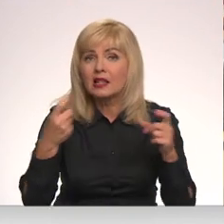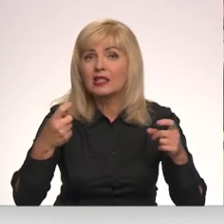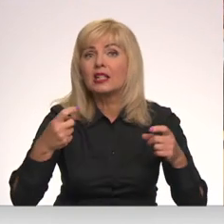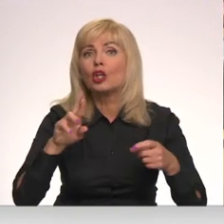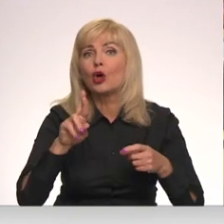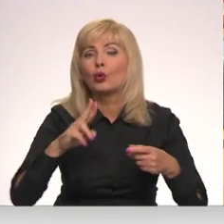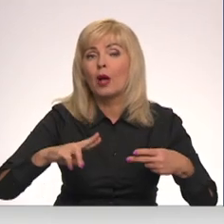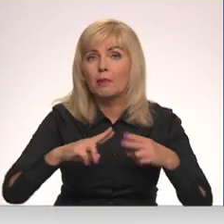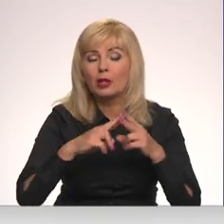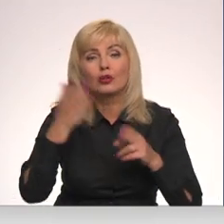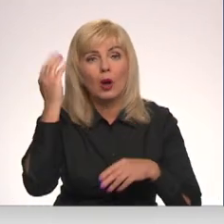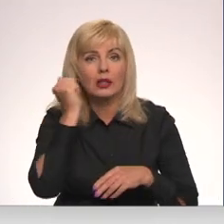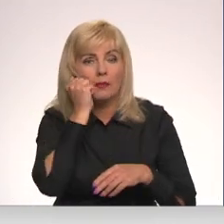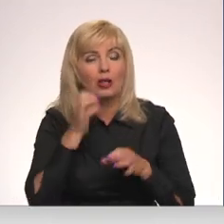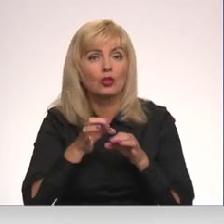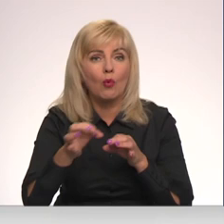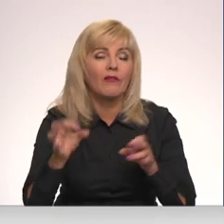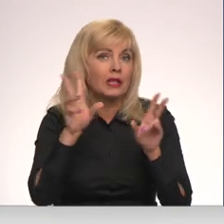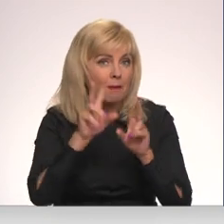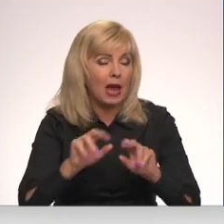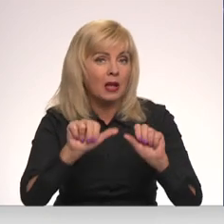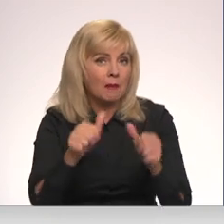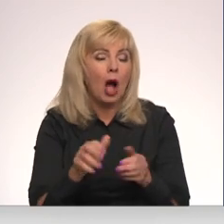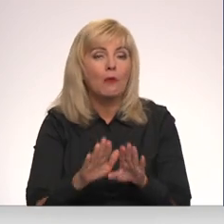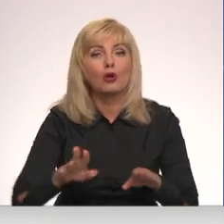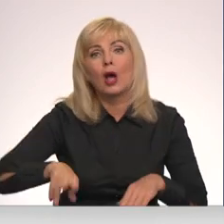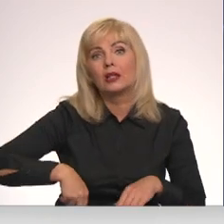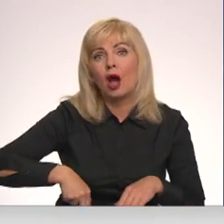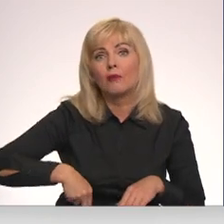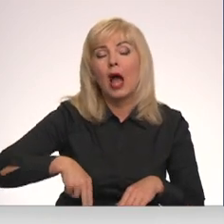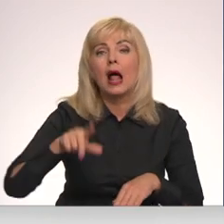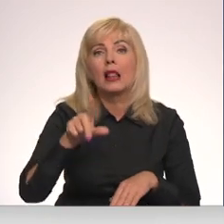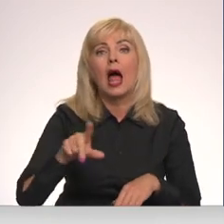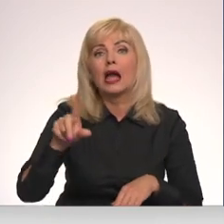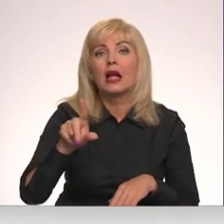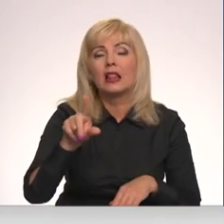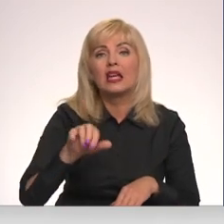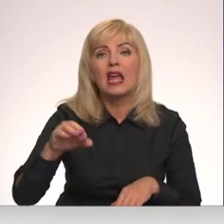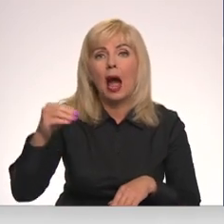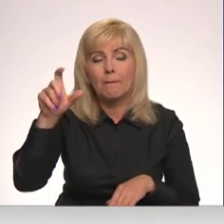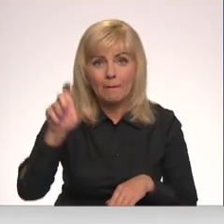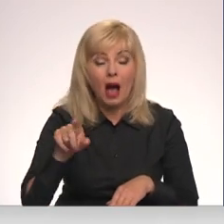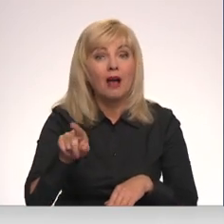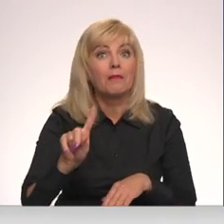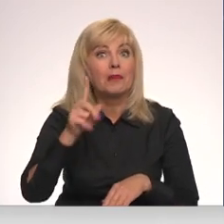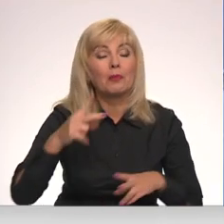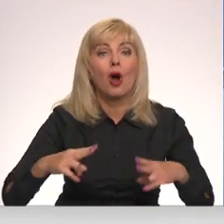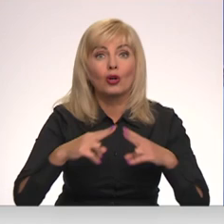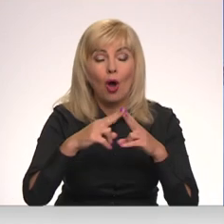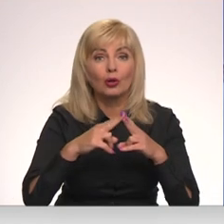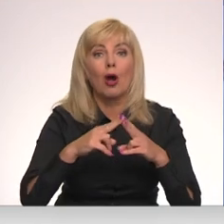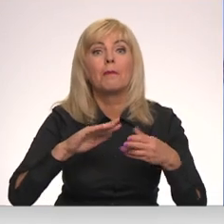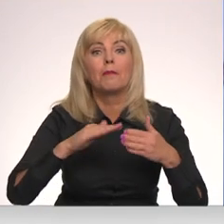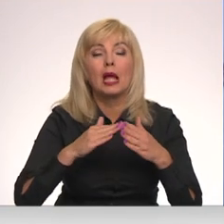pateicoties toreizējam Bauskas novadpētniecības un mākslas muzeja direktoram Laimonim Liepam, kas kļuva arī par pirmo Rundāls pils